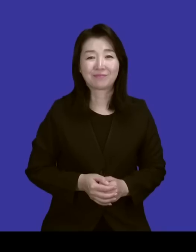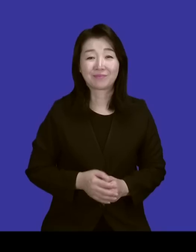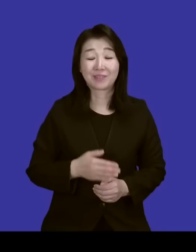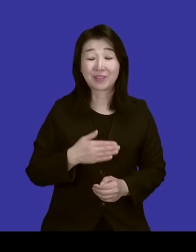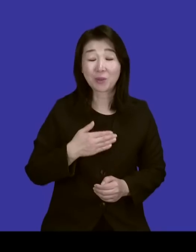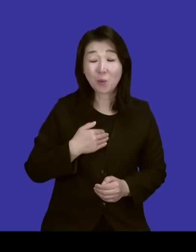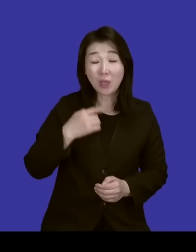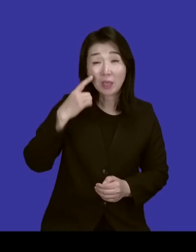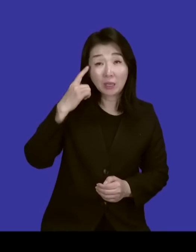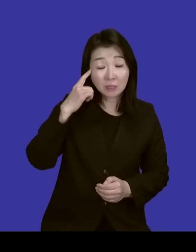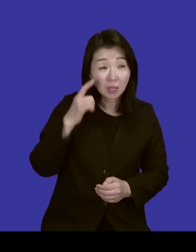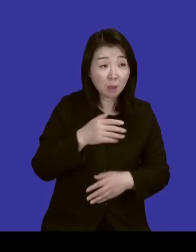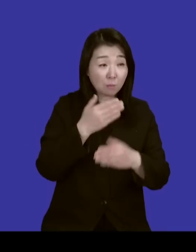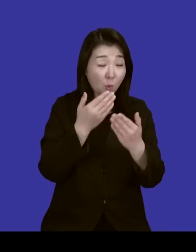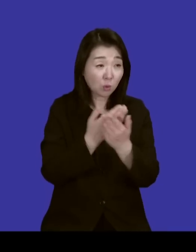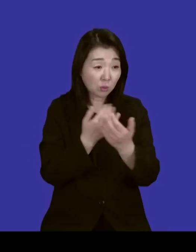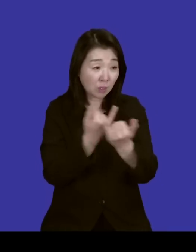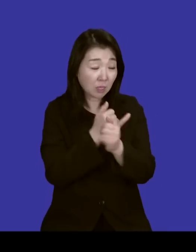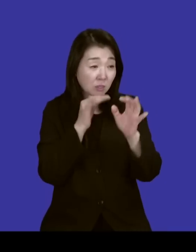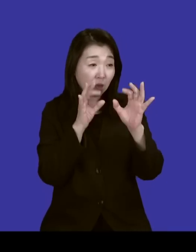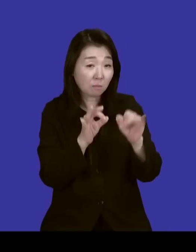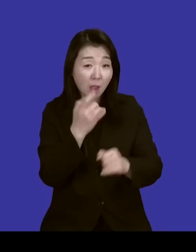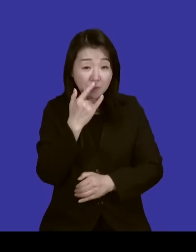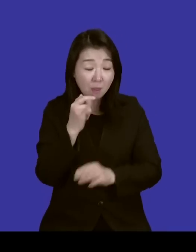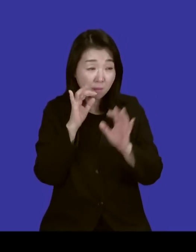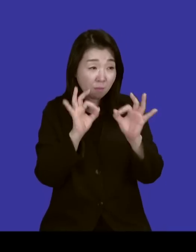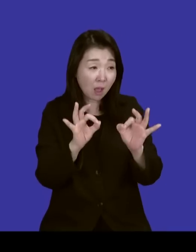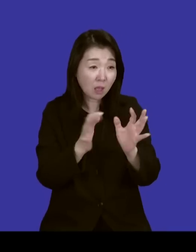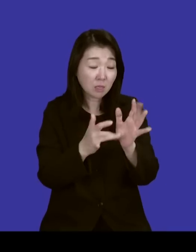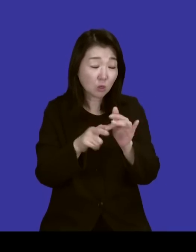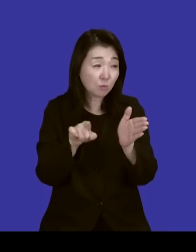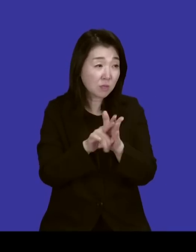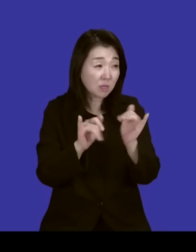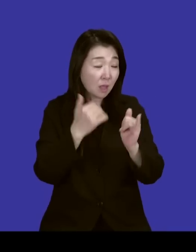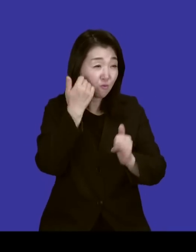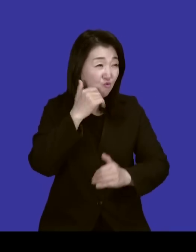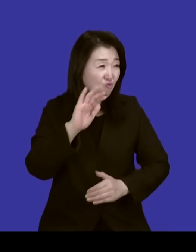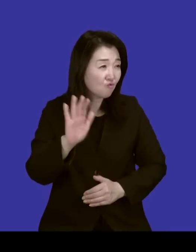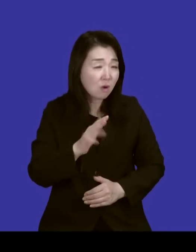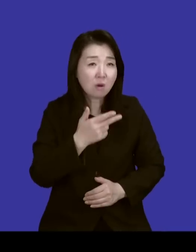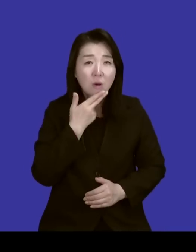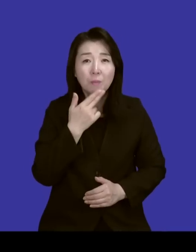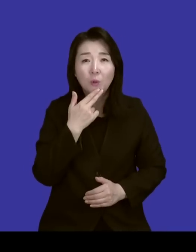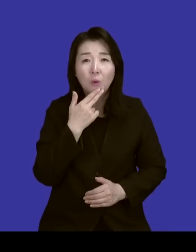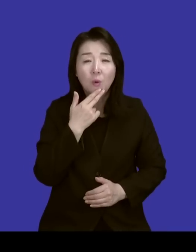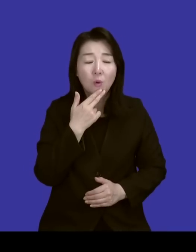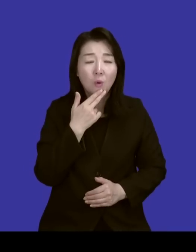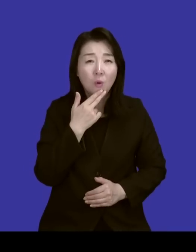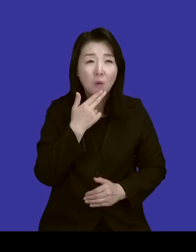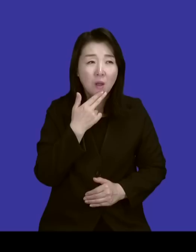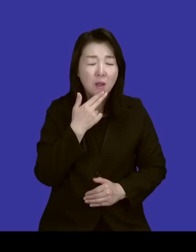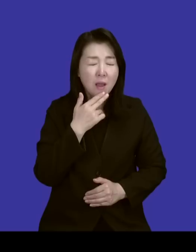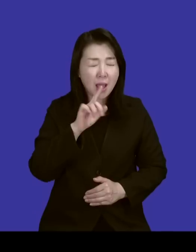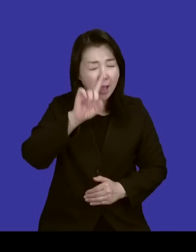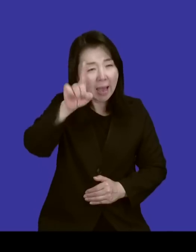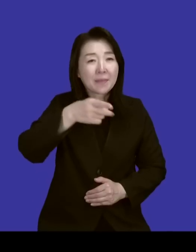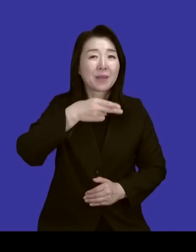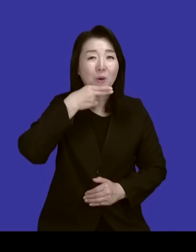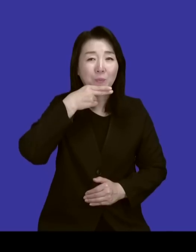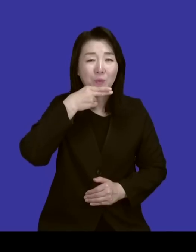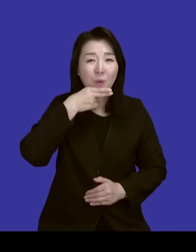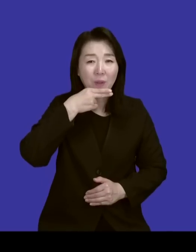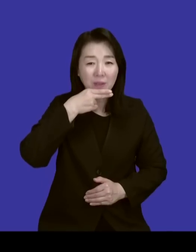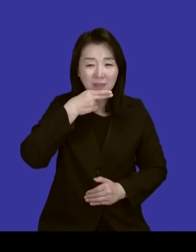사돈의 팔촌까지 뒤져도 예수 믿는 사람 그림자도 없고 냄새도 나지 않는 그런 집안에서 태어나서